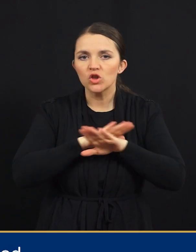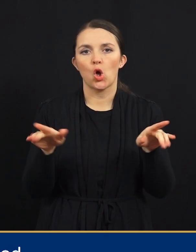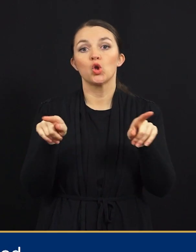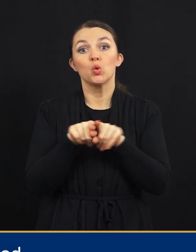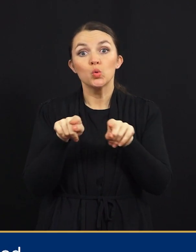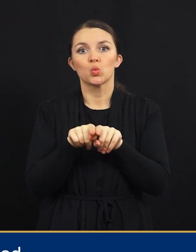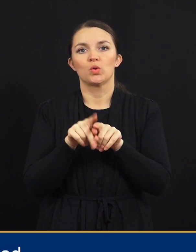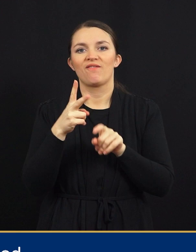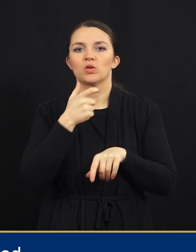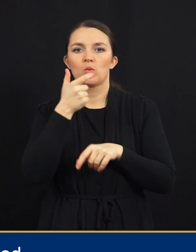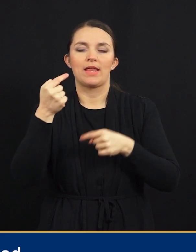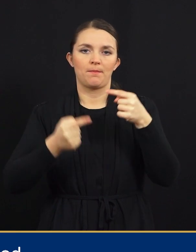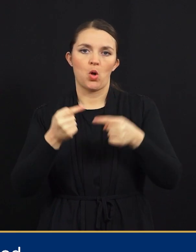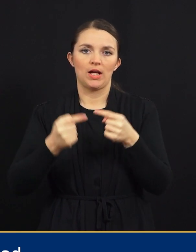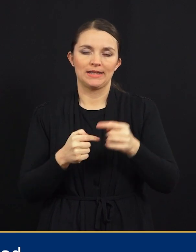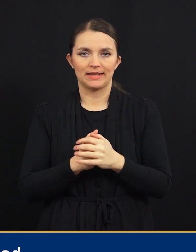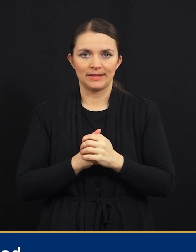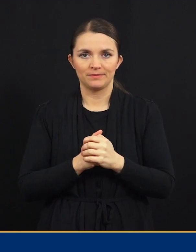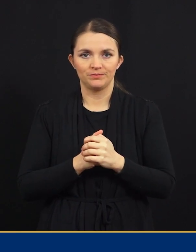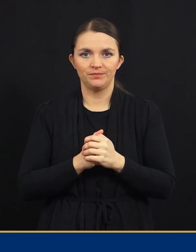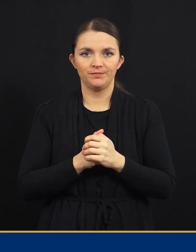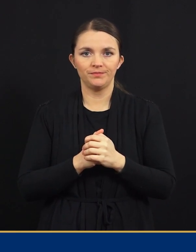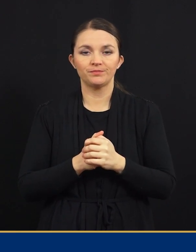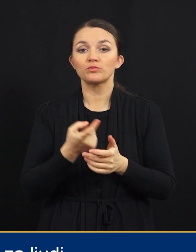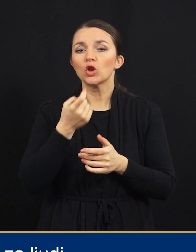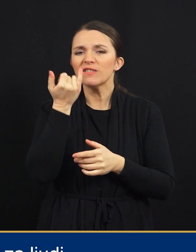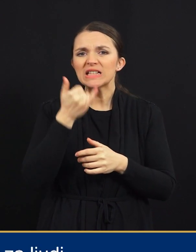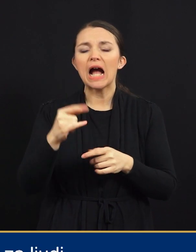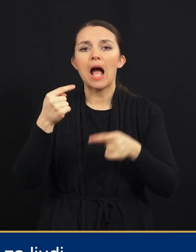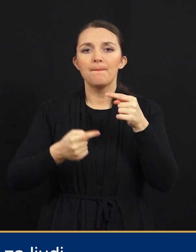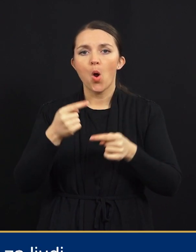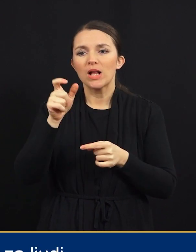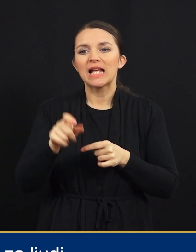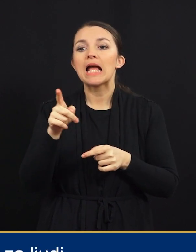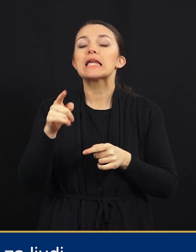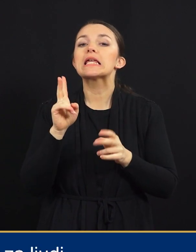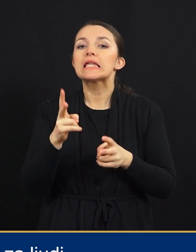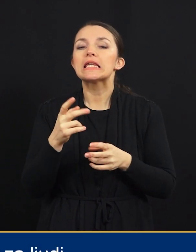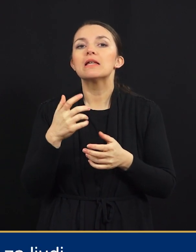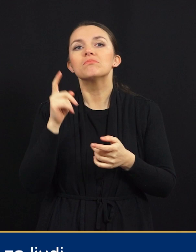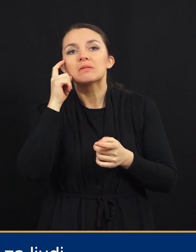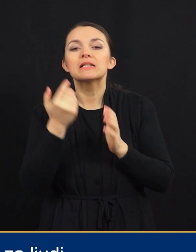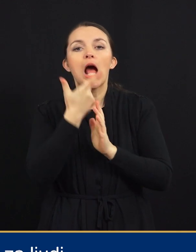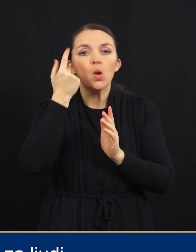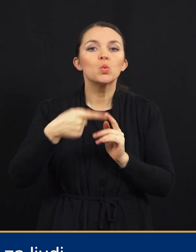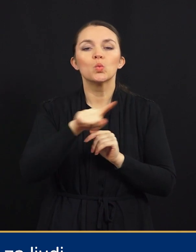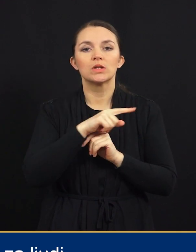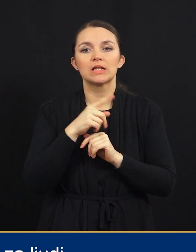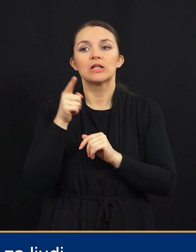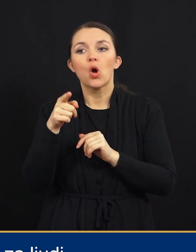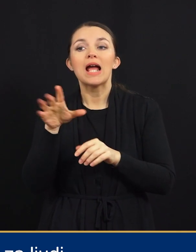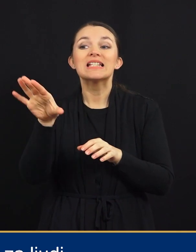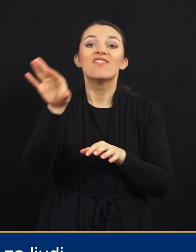tudi v zunanji politiki. Od vsakega politika, ki mu je mar za ljudi, ki so ga ali